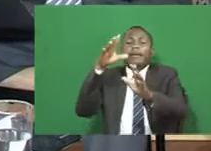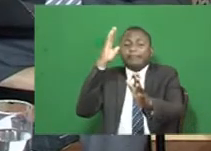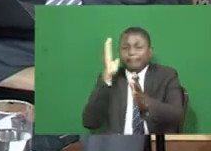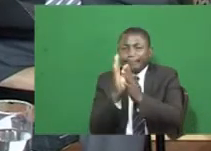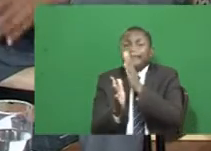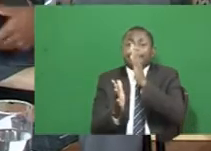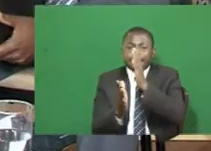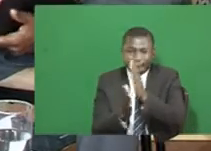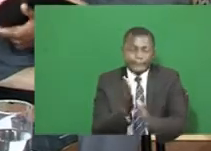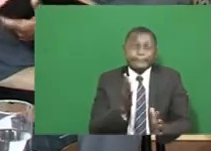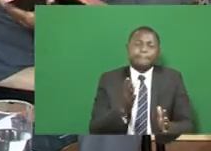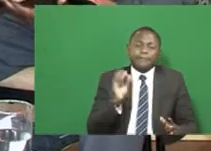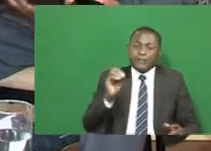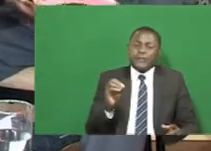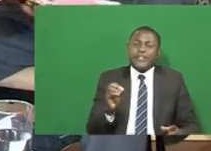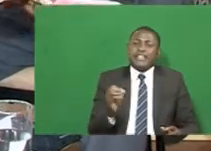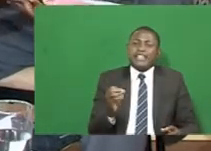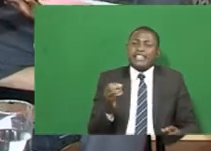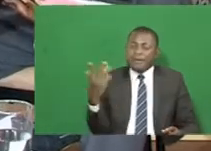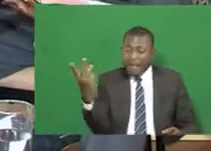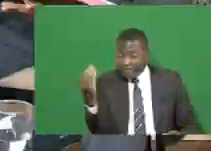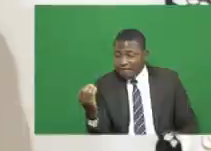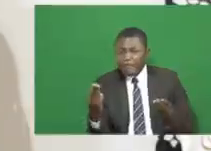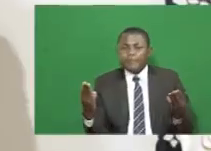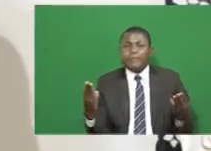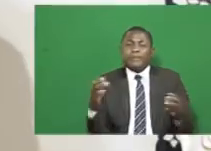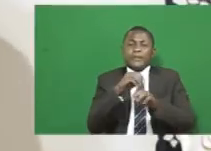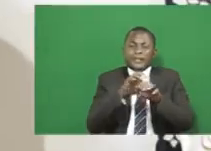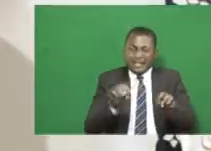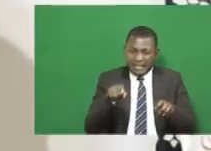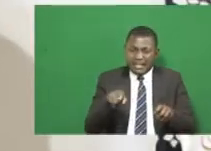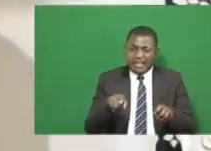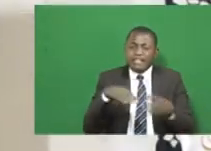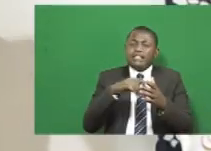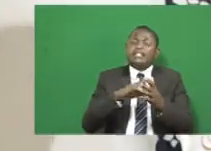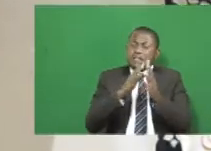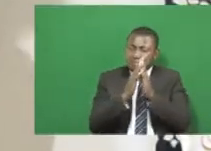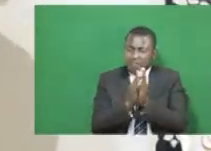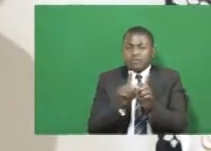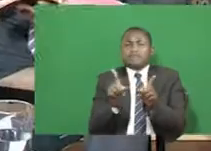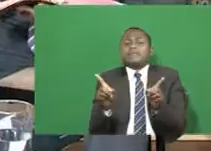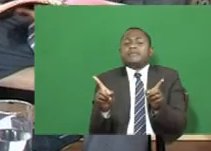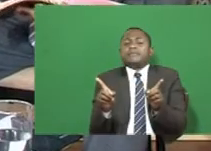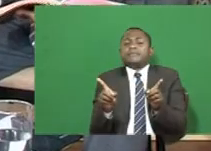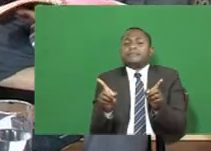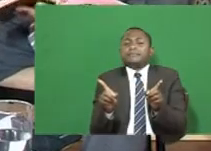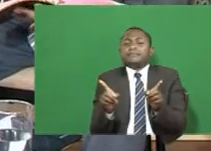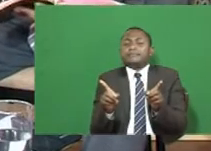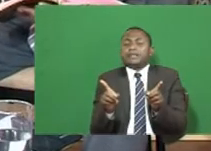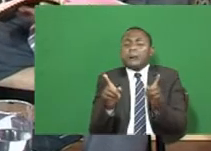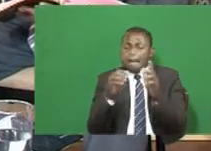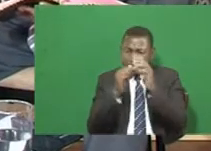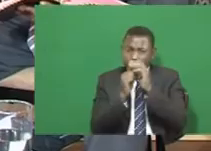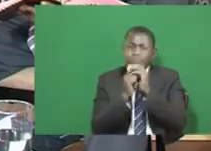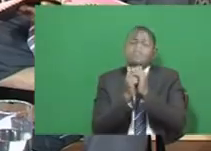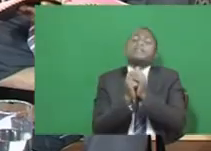vanhu vanenge vachinamata panapa vari kuti ishe ishe. Because munhu angati ishe asi ishe womatunhu ari kutaura panapa.